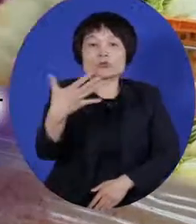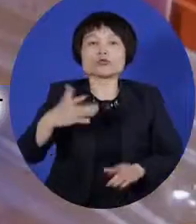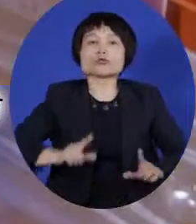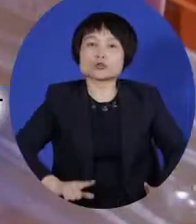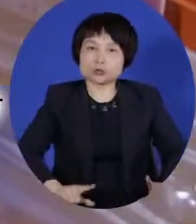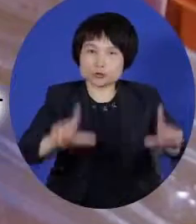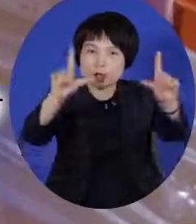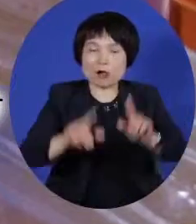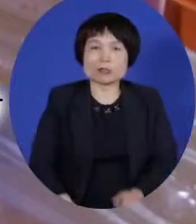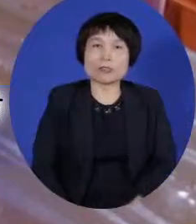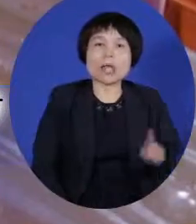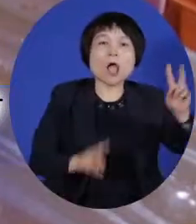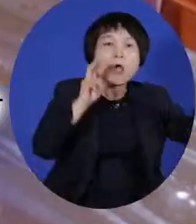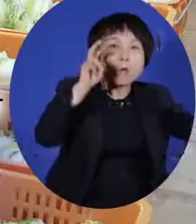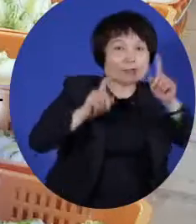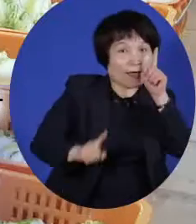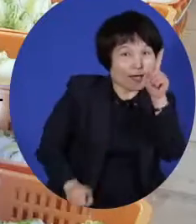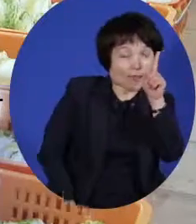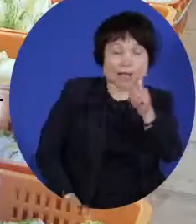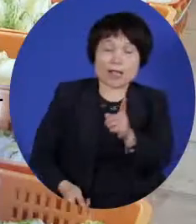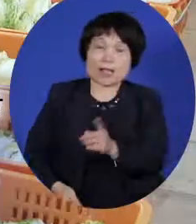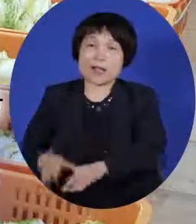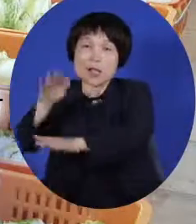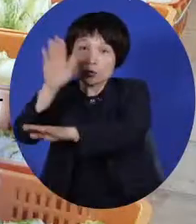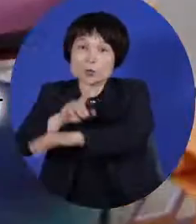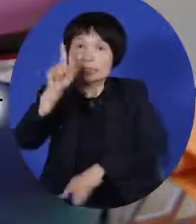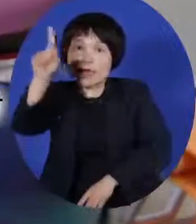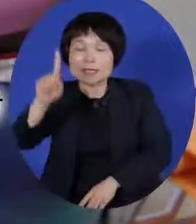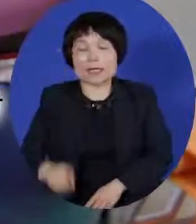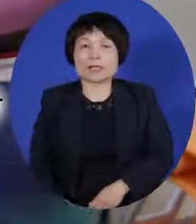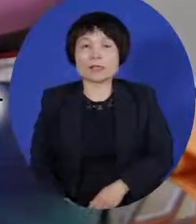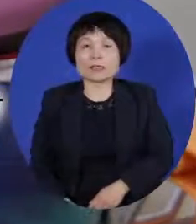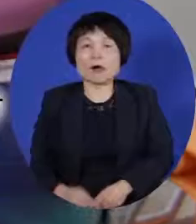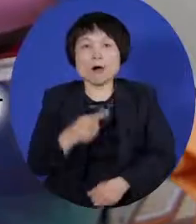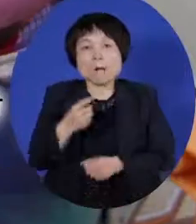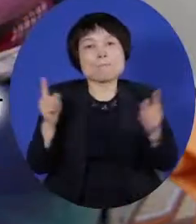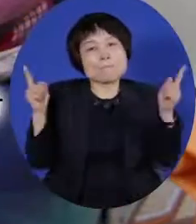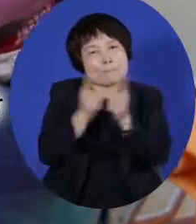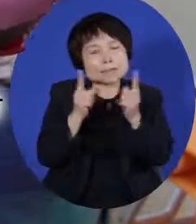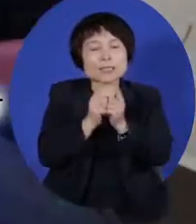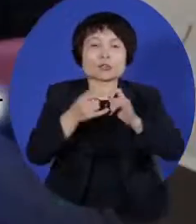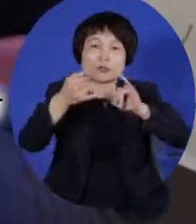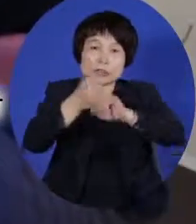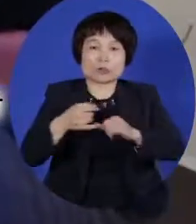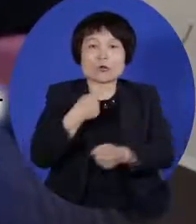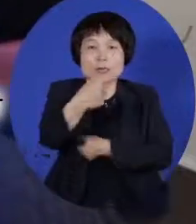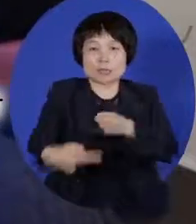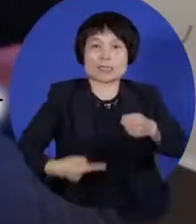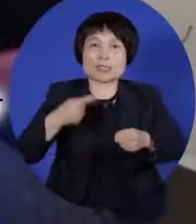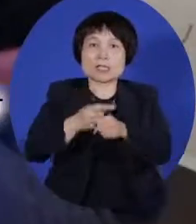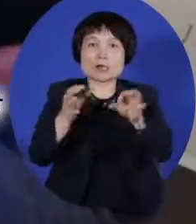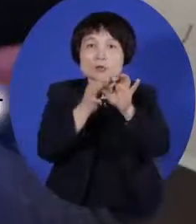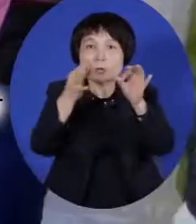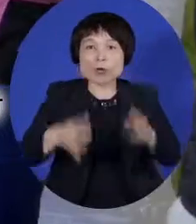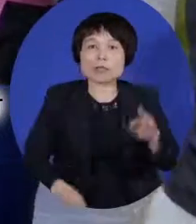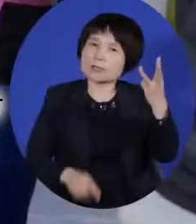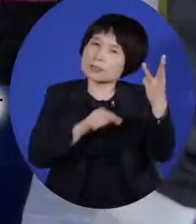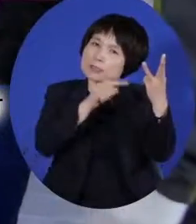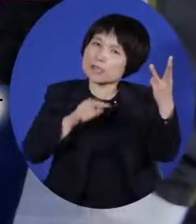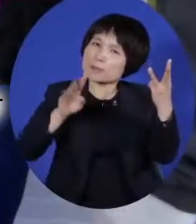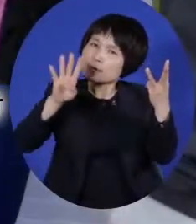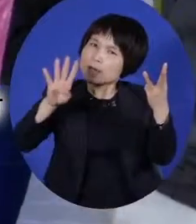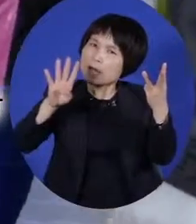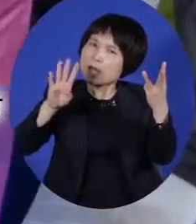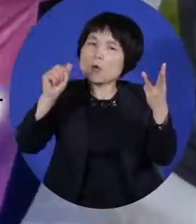7월에 1사 1촌 자매결연을 체결한 후 매년 3 4회씩 서로를 방문하는 등 돈독한 우대 관계를